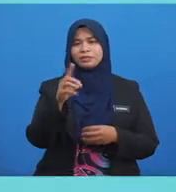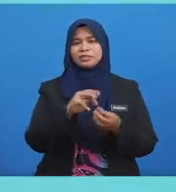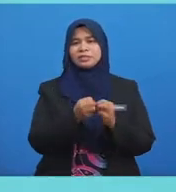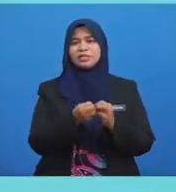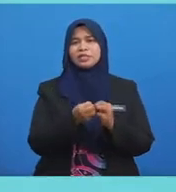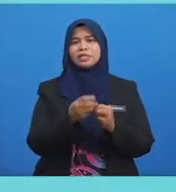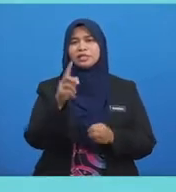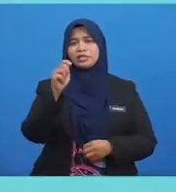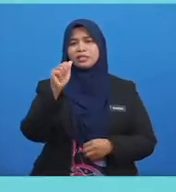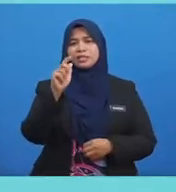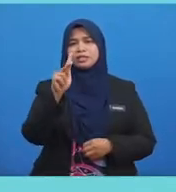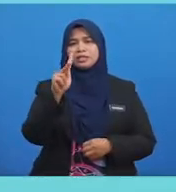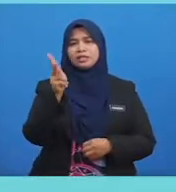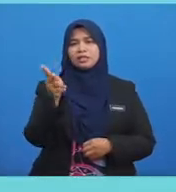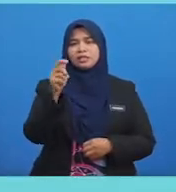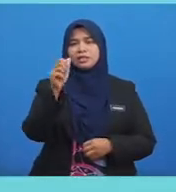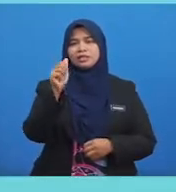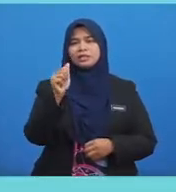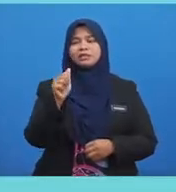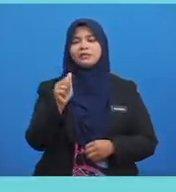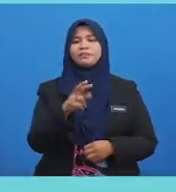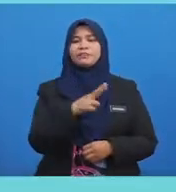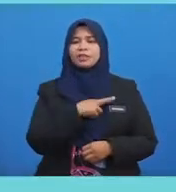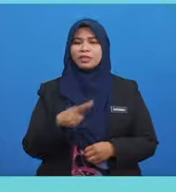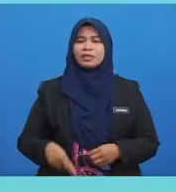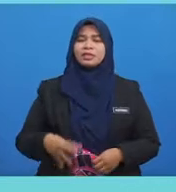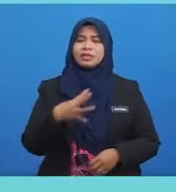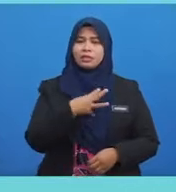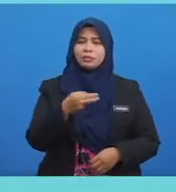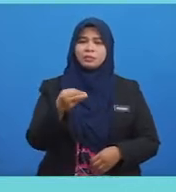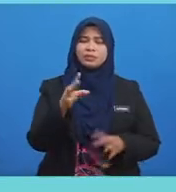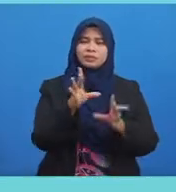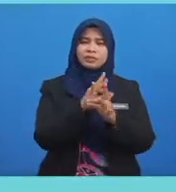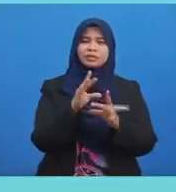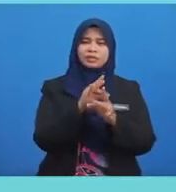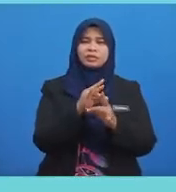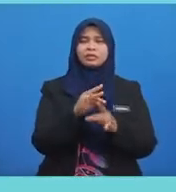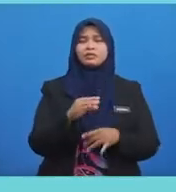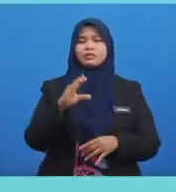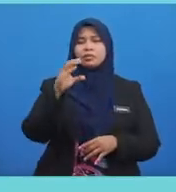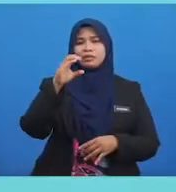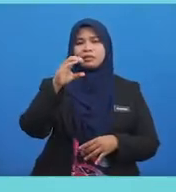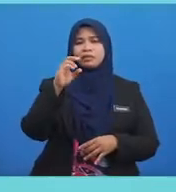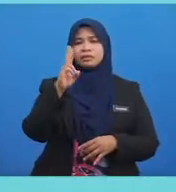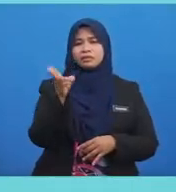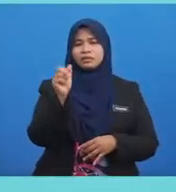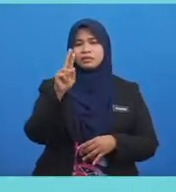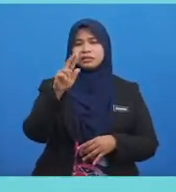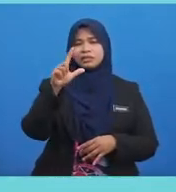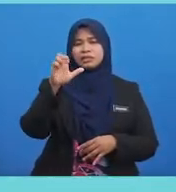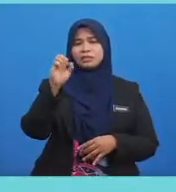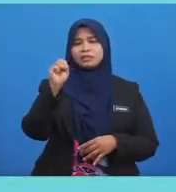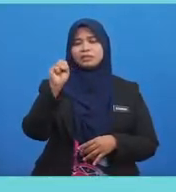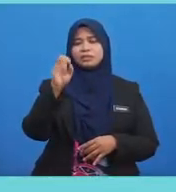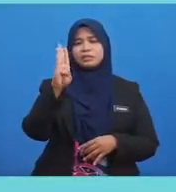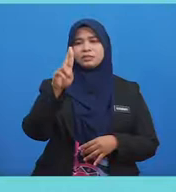pertama, masalah pewarisan tahta. Semasa pemerintahan Raja Putih Sarawak iaitu Charles Brooke,